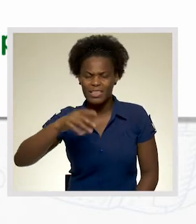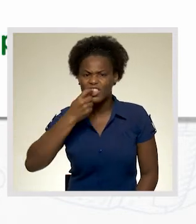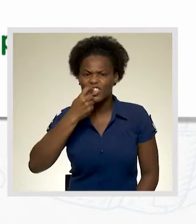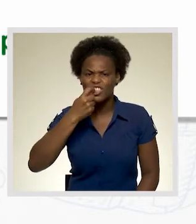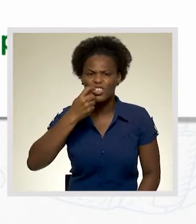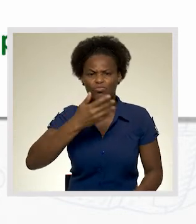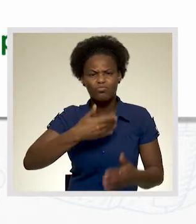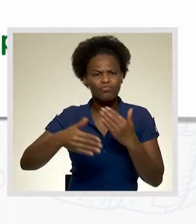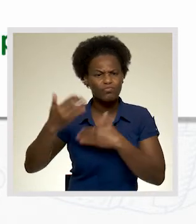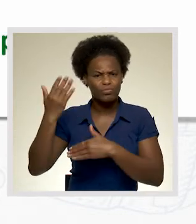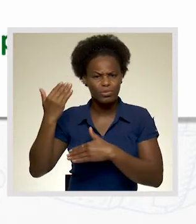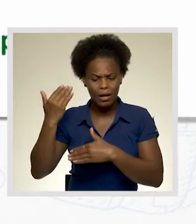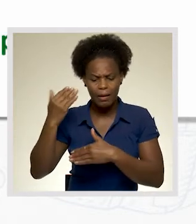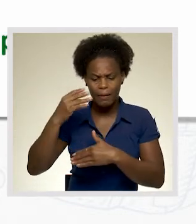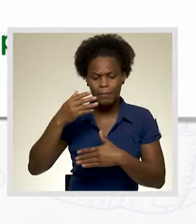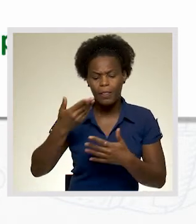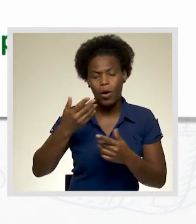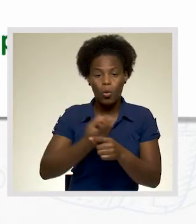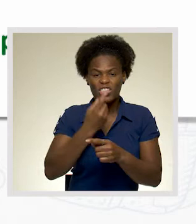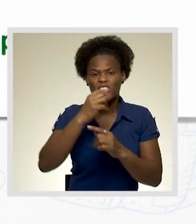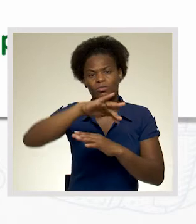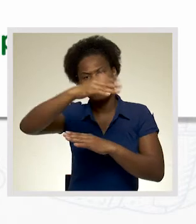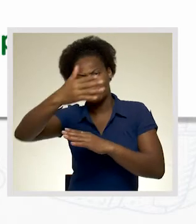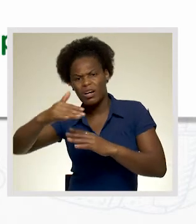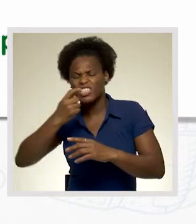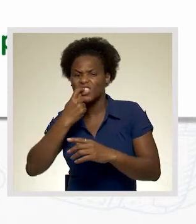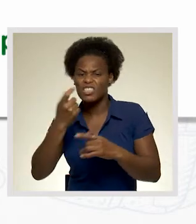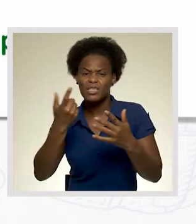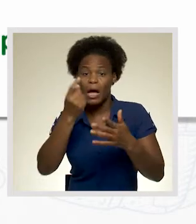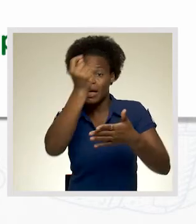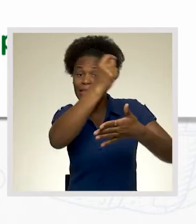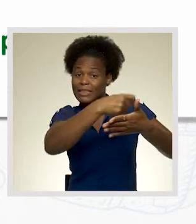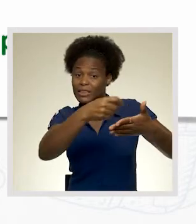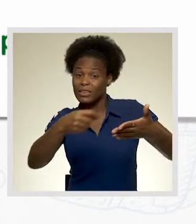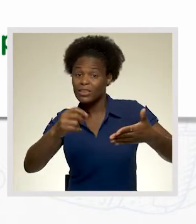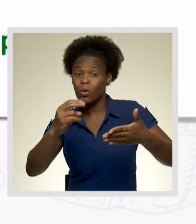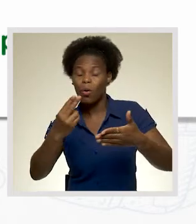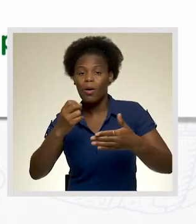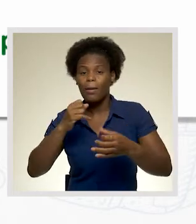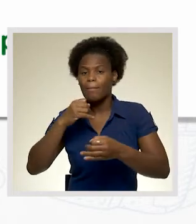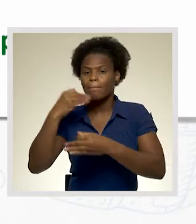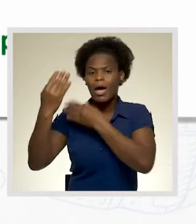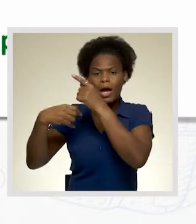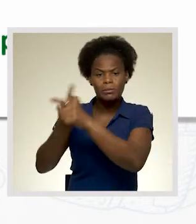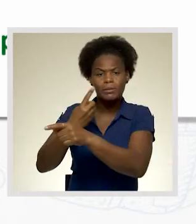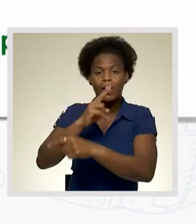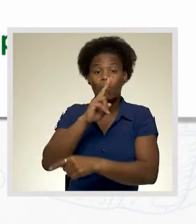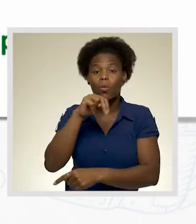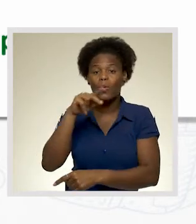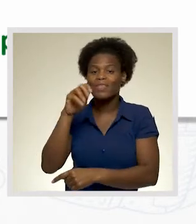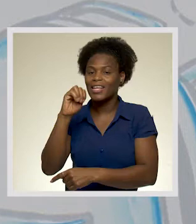mégalithes qui sont des monuments de pierre inscrits au patrimoine de